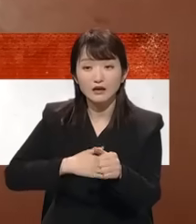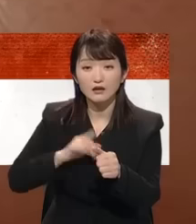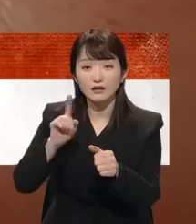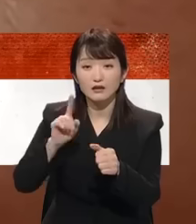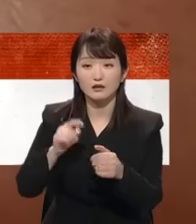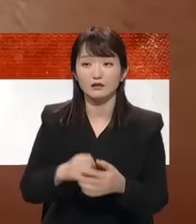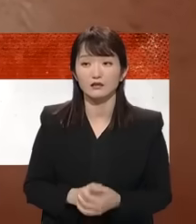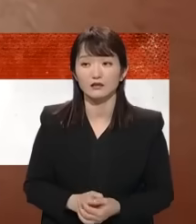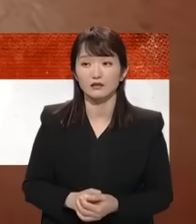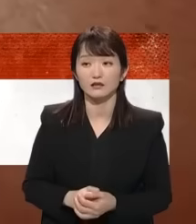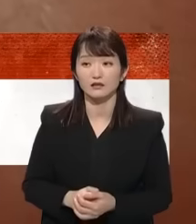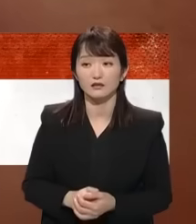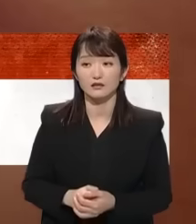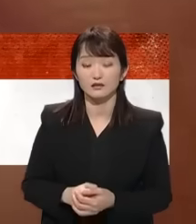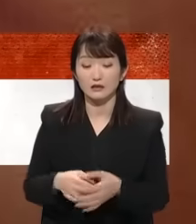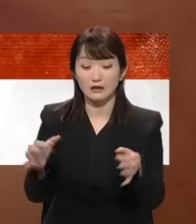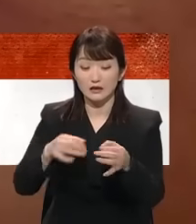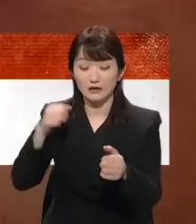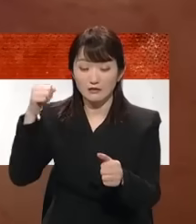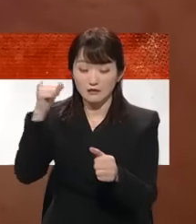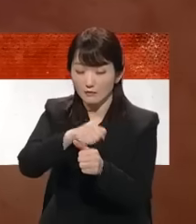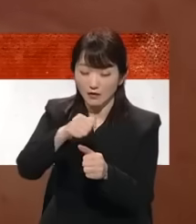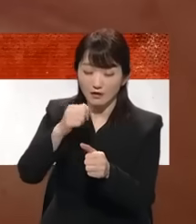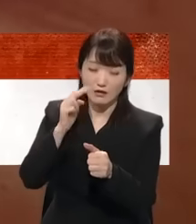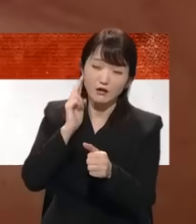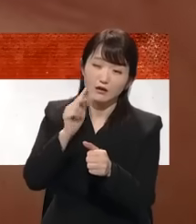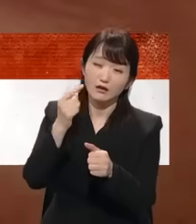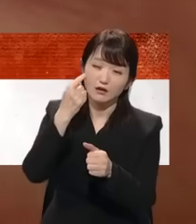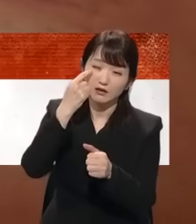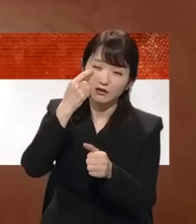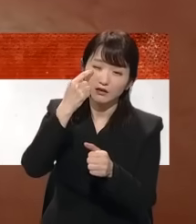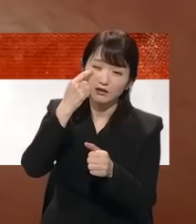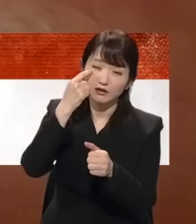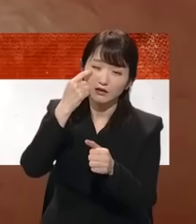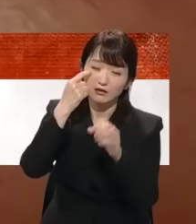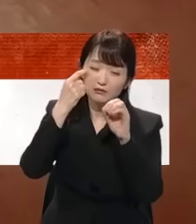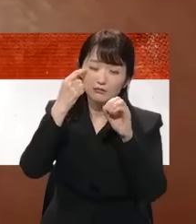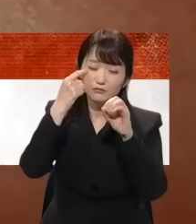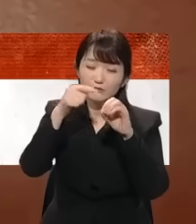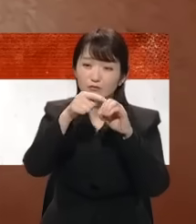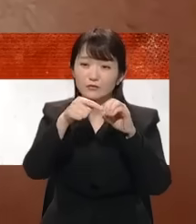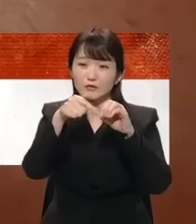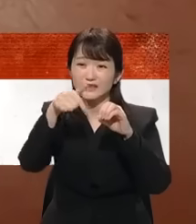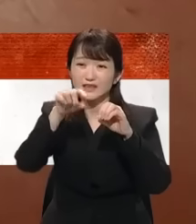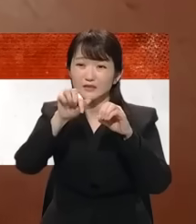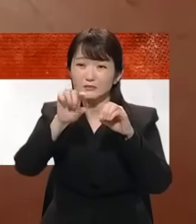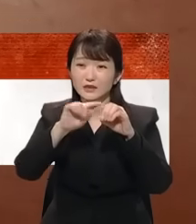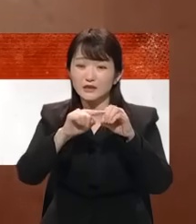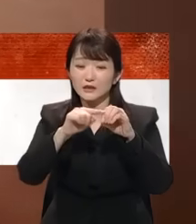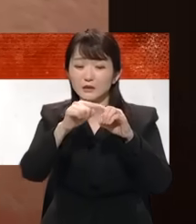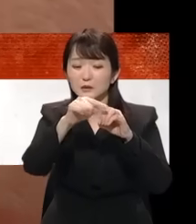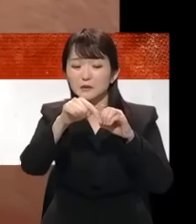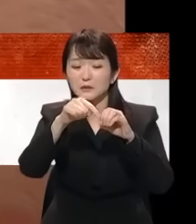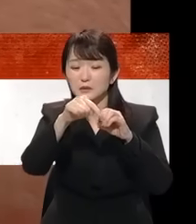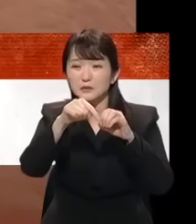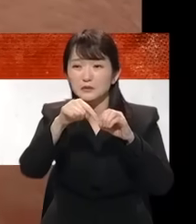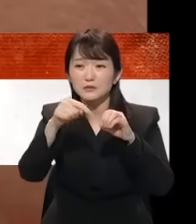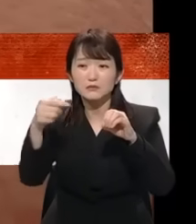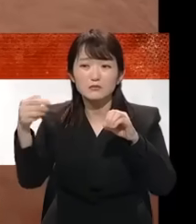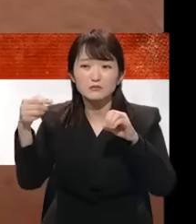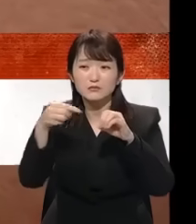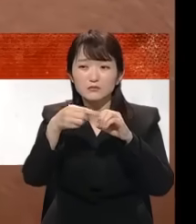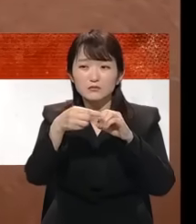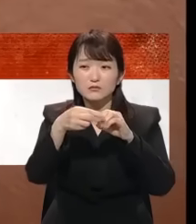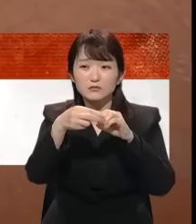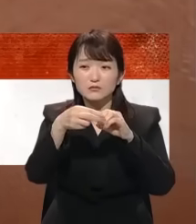너무 강하게 타격을 받아 갖고 근데 또 그 강막이 아니고 그 공막 그 옆에 부분 흰